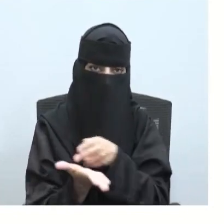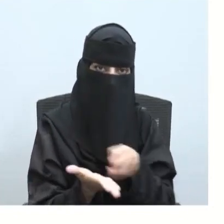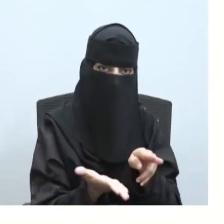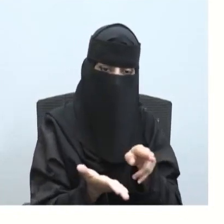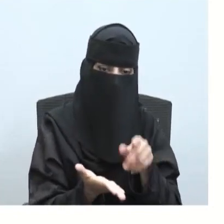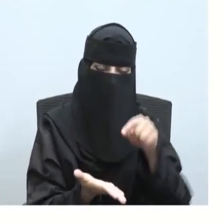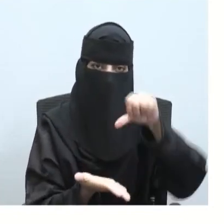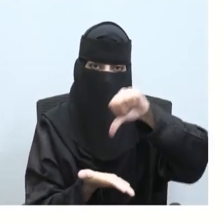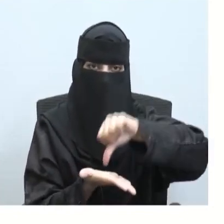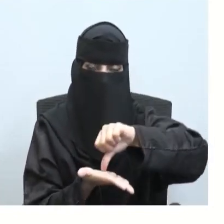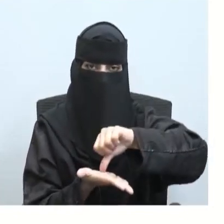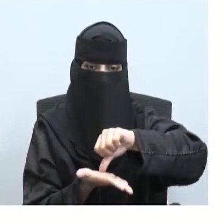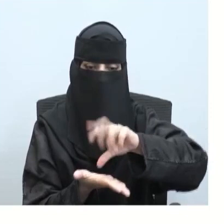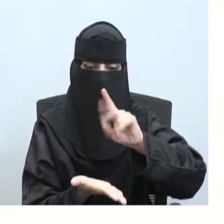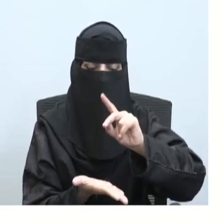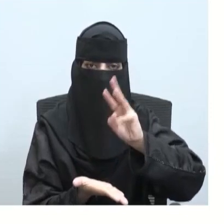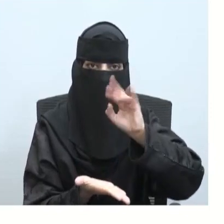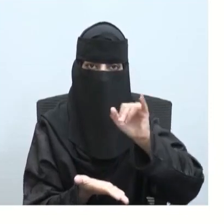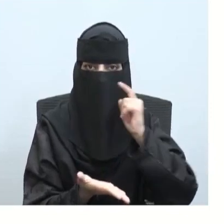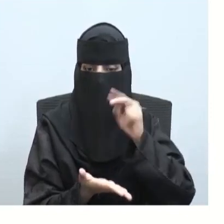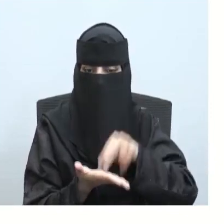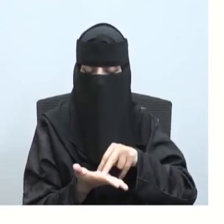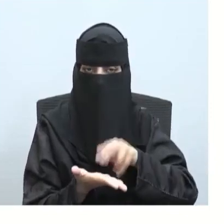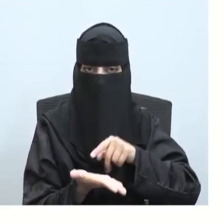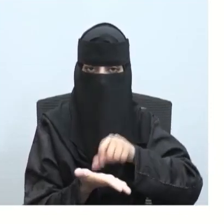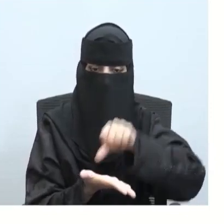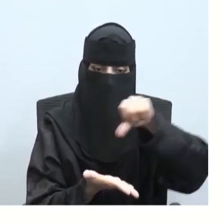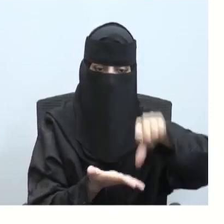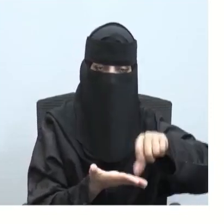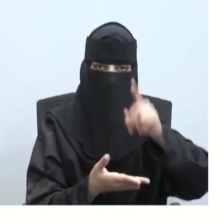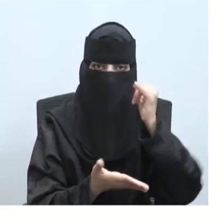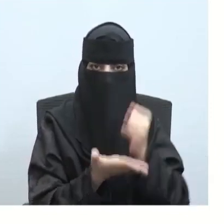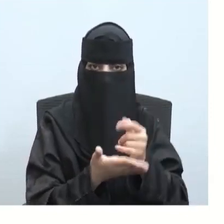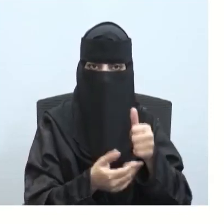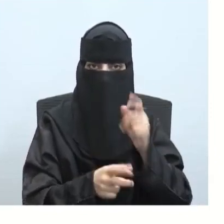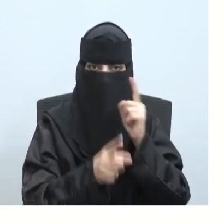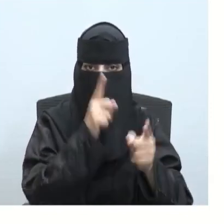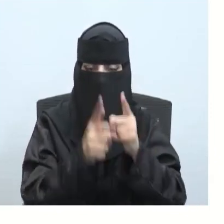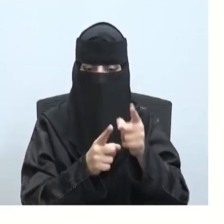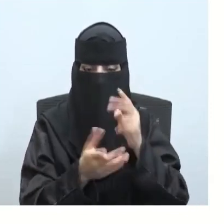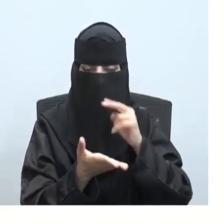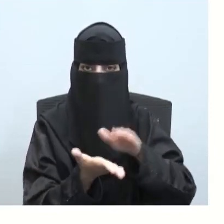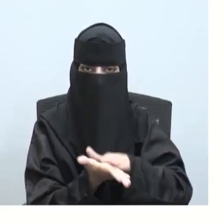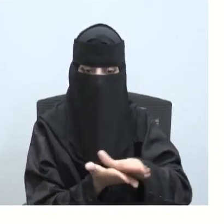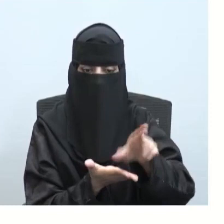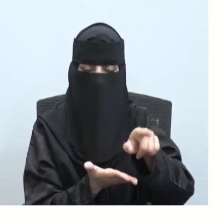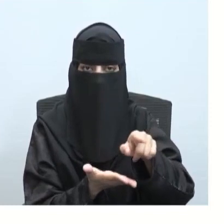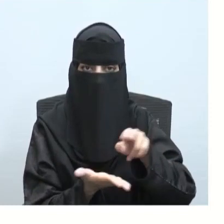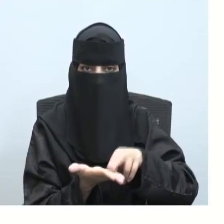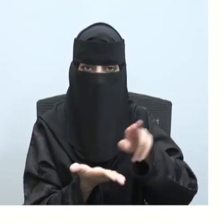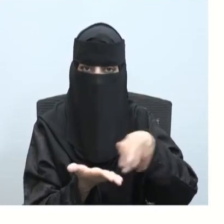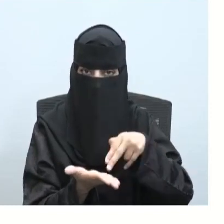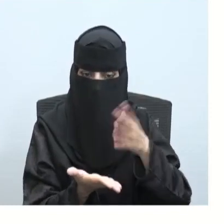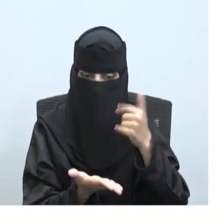إلى العقدة الوسطى لتقوم بإرسالها إلى وحدة المتحكم الرئيس لتقوم بطباعة